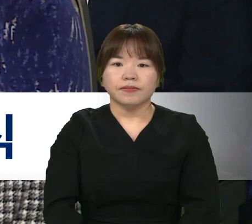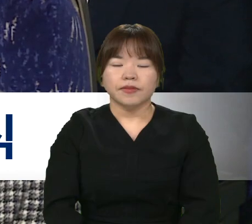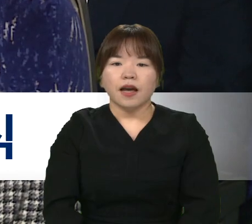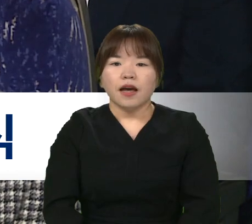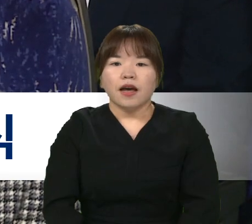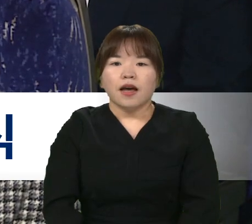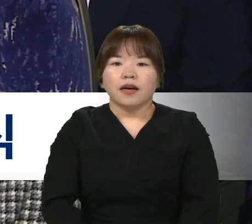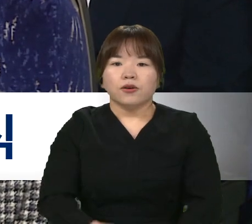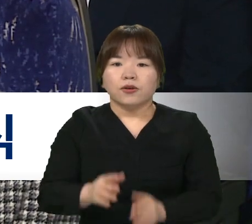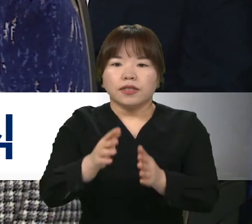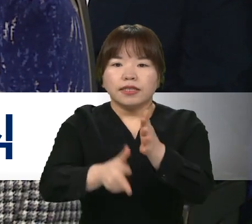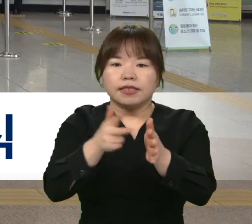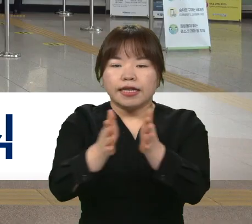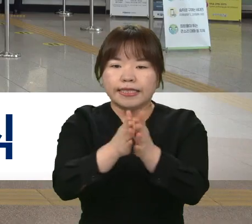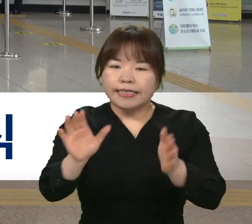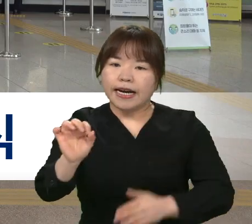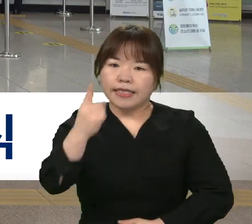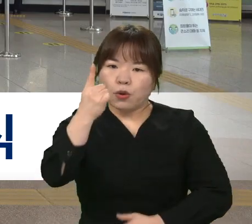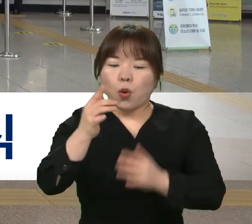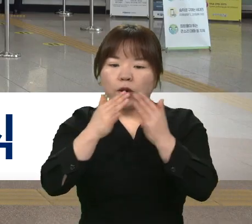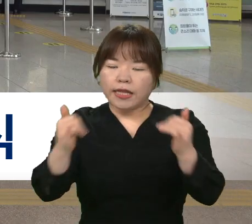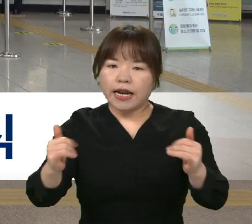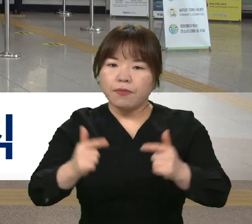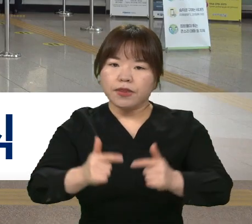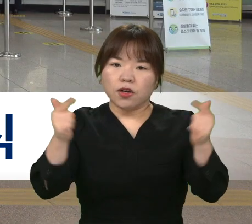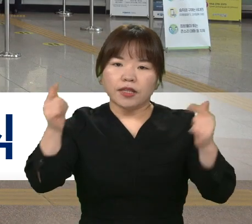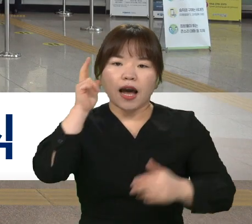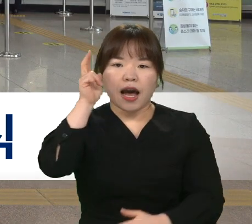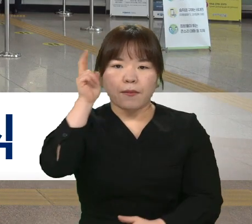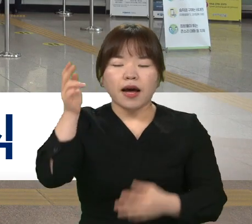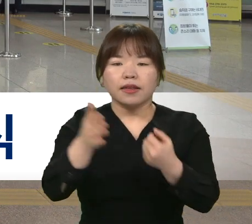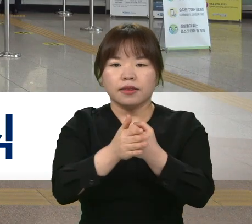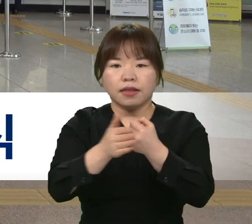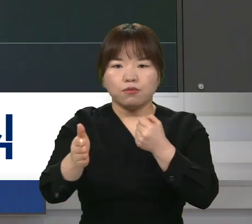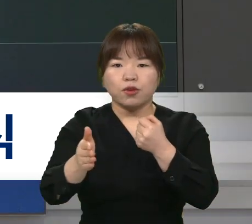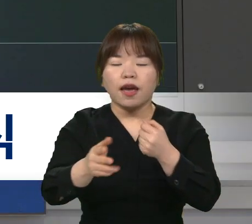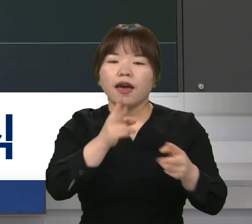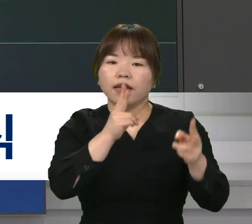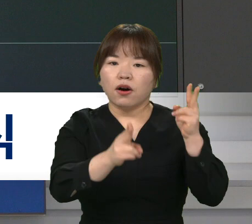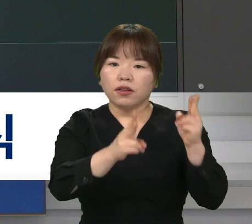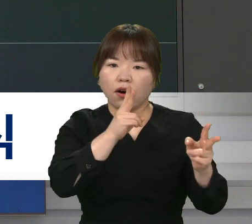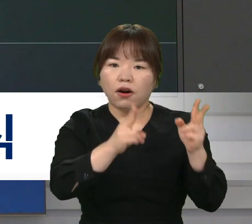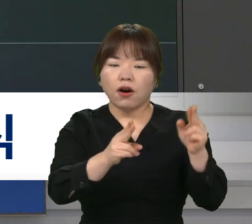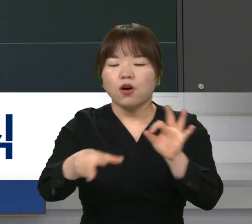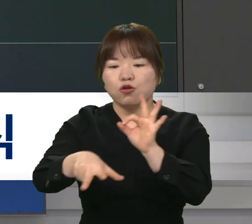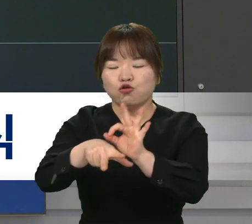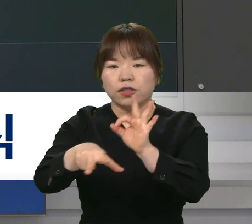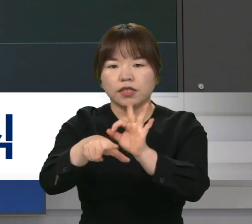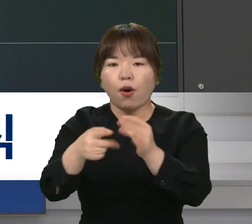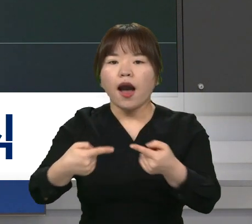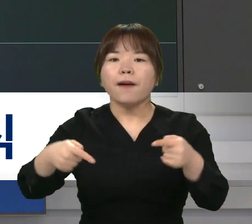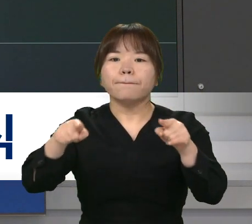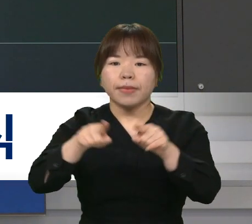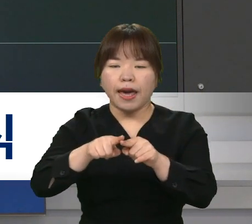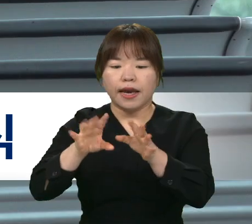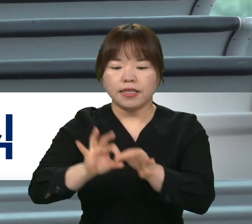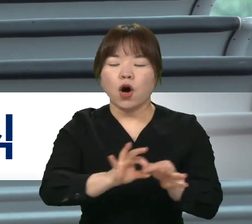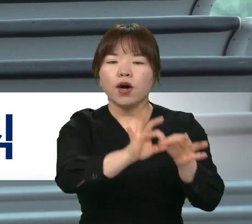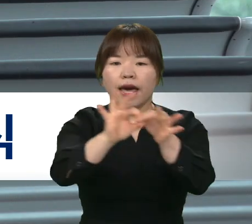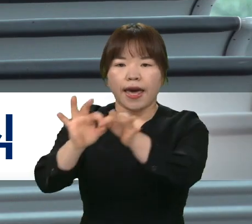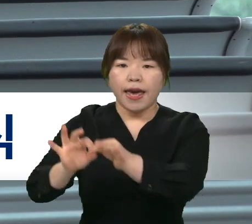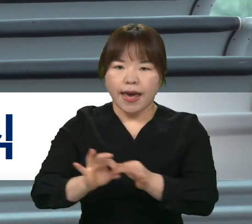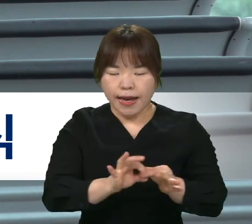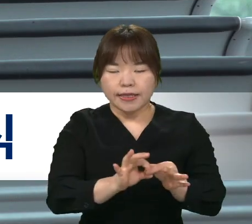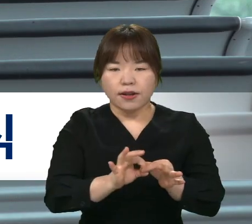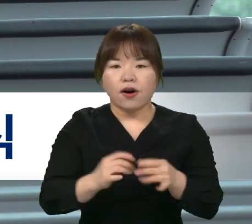신은 동해남부선 개통에 따라 유동인구가 증가할 것으로 예상하고 이에 영덕 울진 등 인근 지역과 연계한